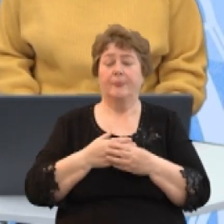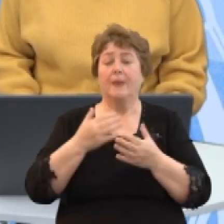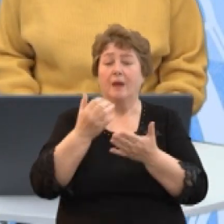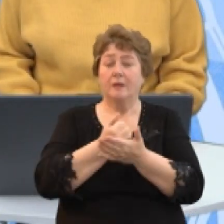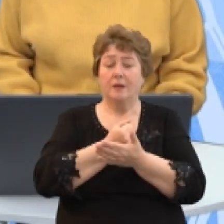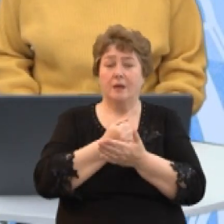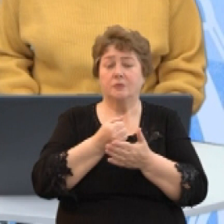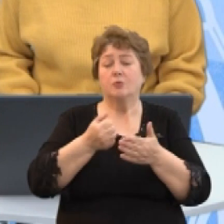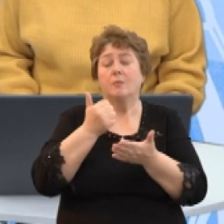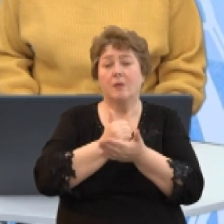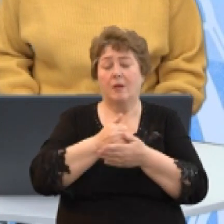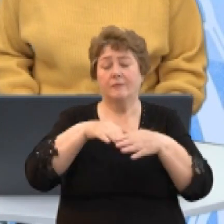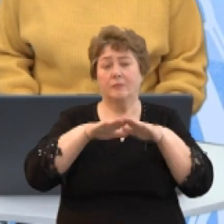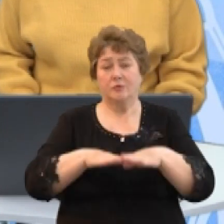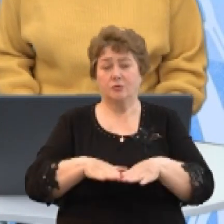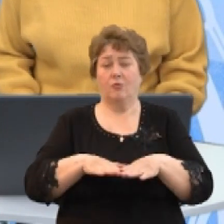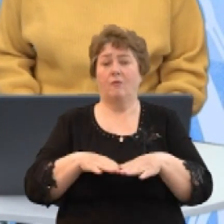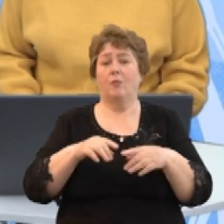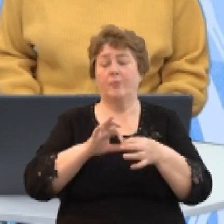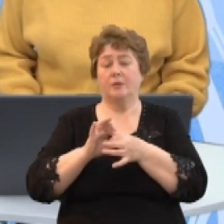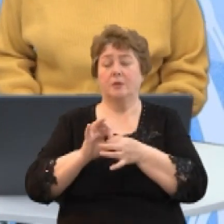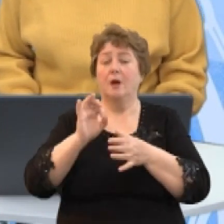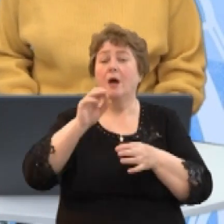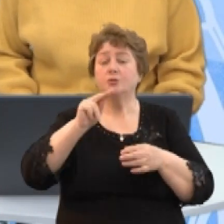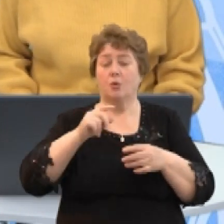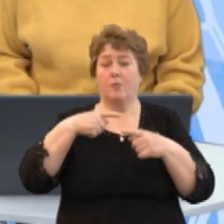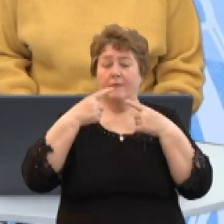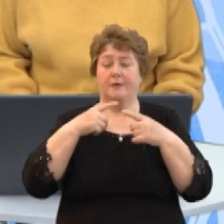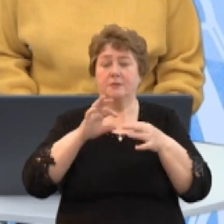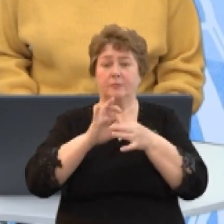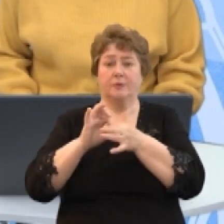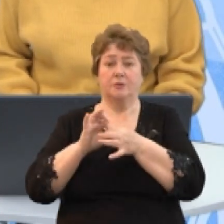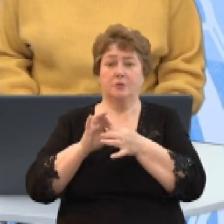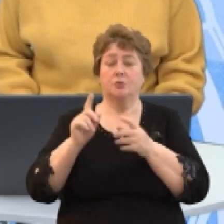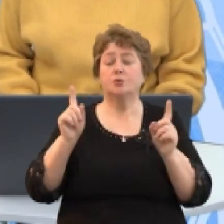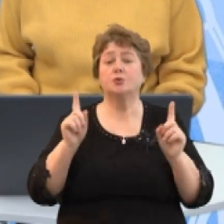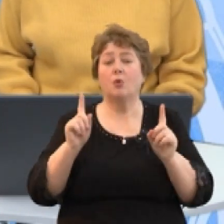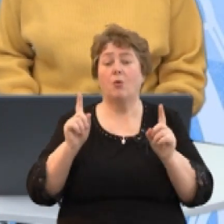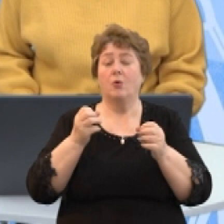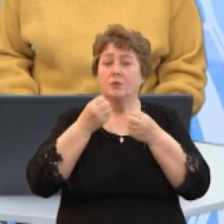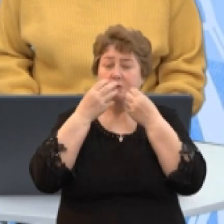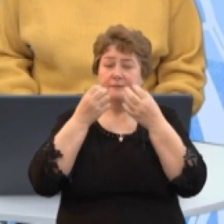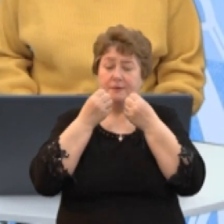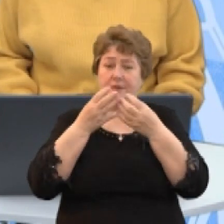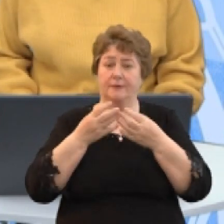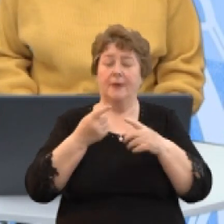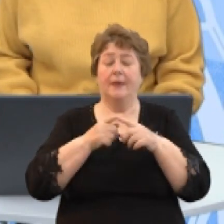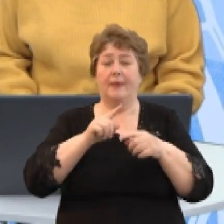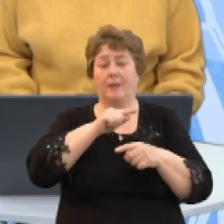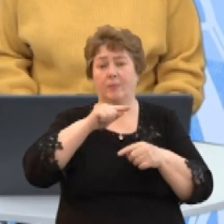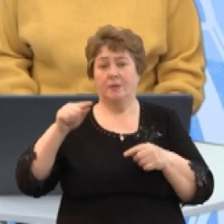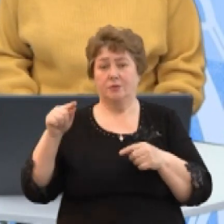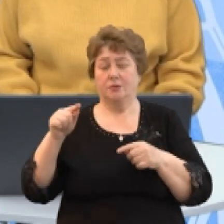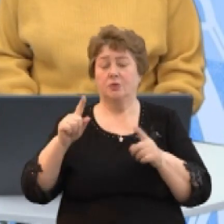найдем на магическую основу о чем говорится в предложении что цветы это подлежащие